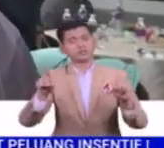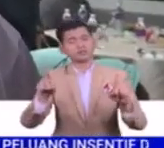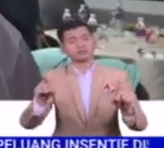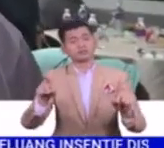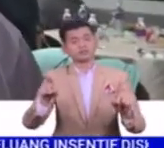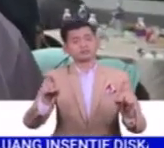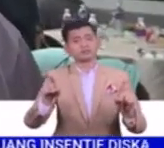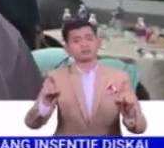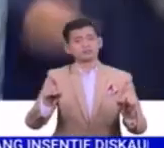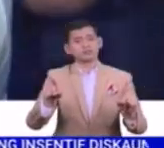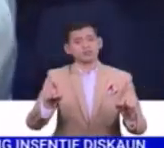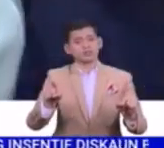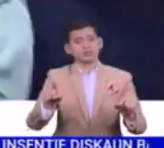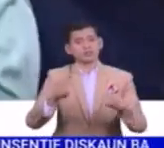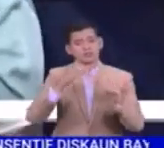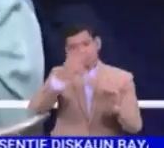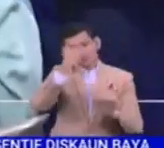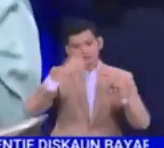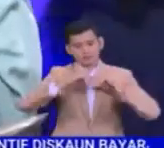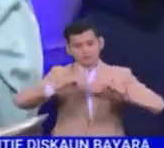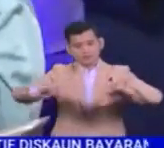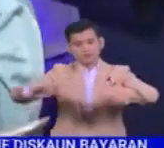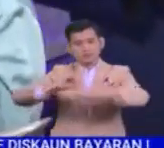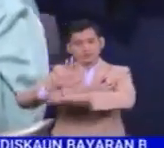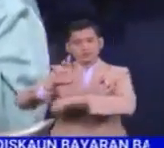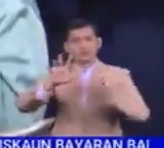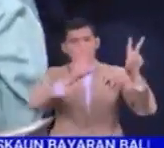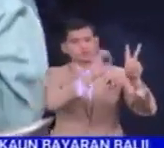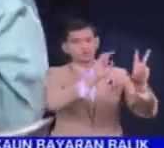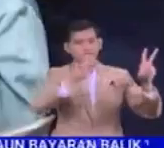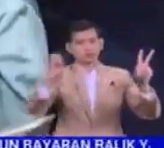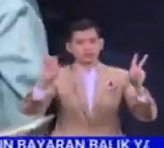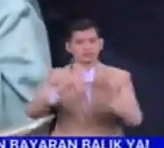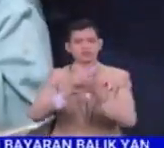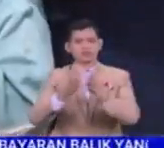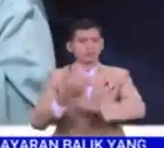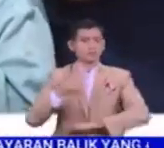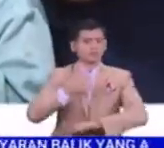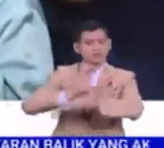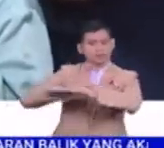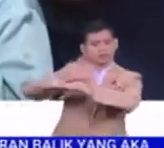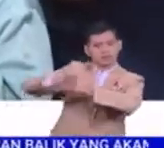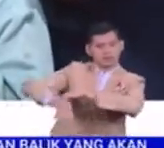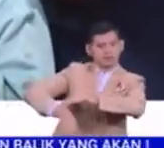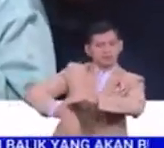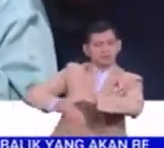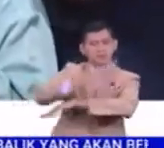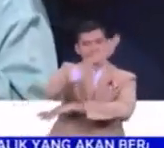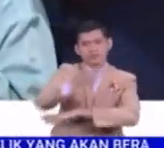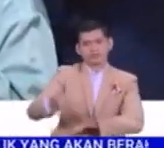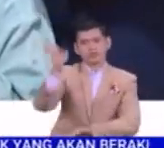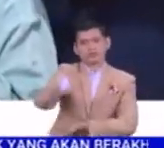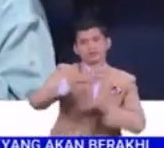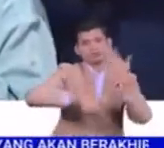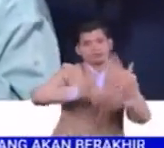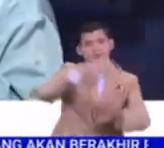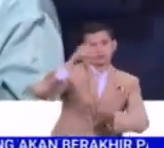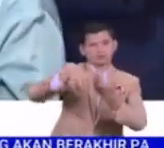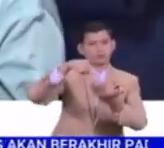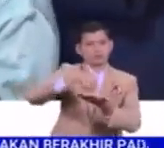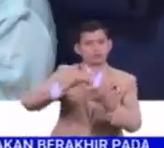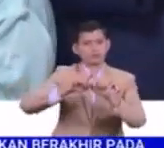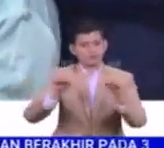memandangkan COVID di tahun 2020, so kami terpaksa membatalkanlah acara tu. So hari